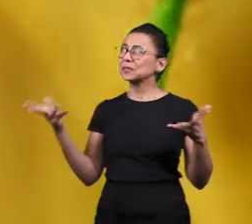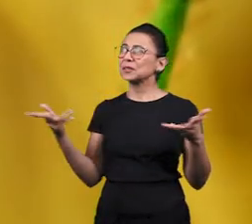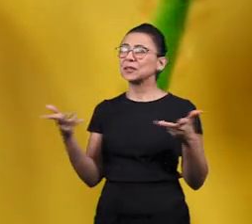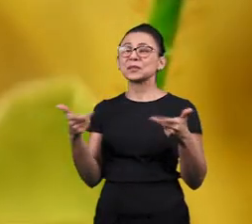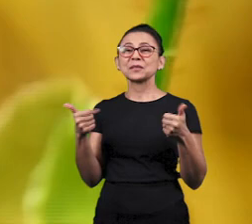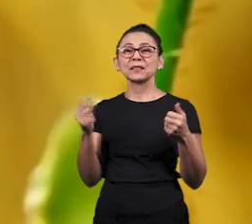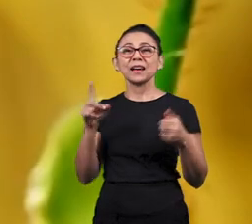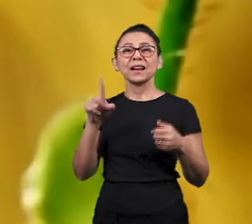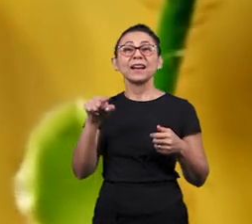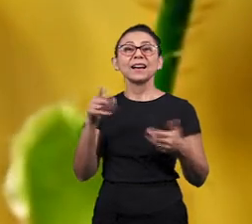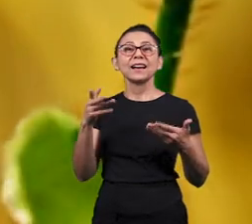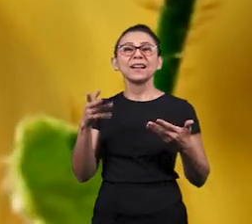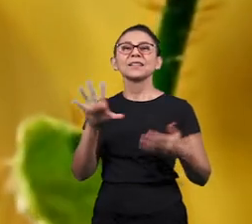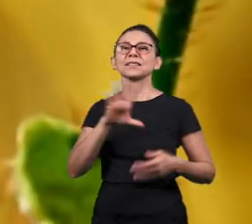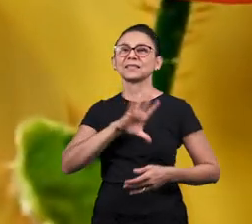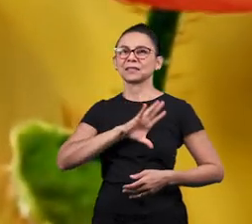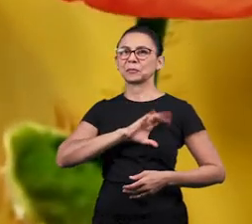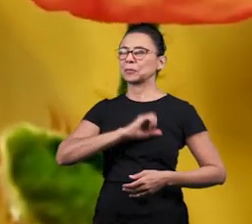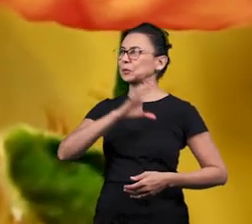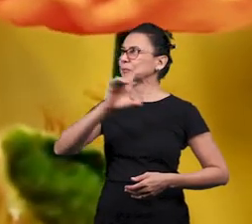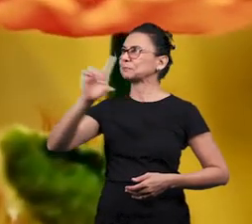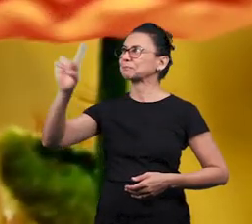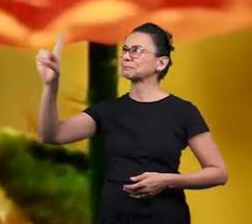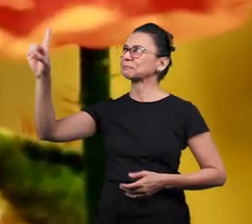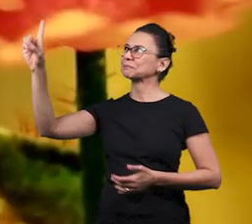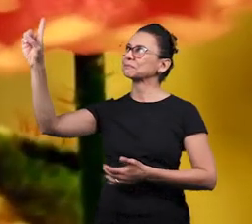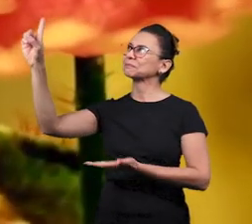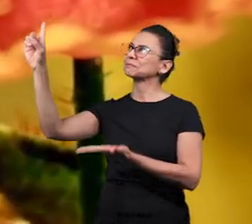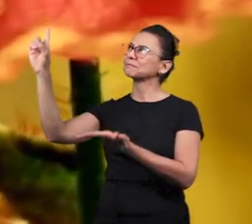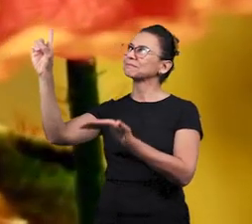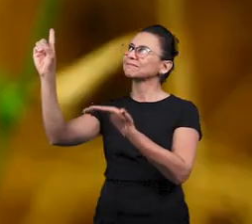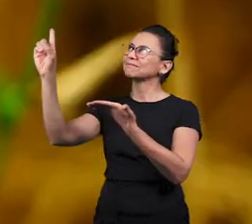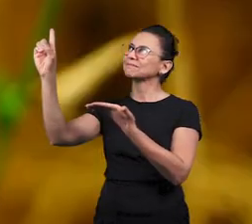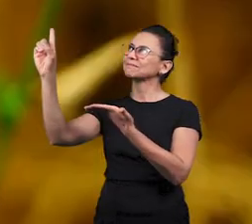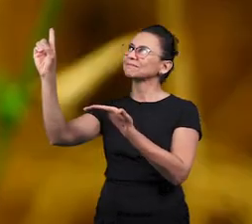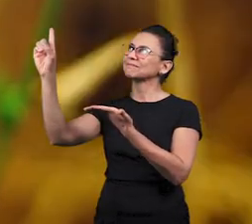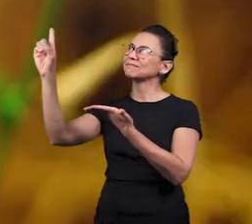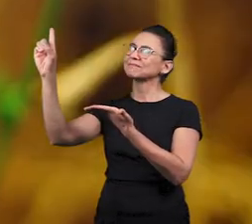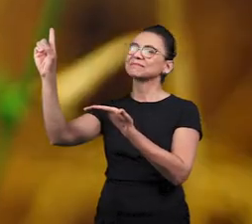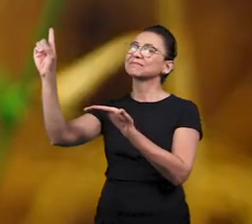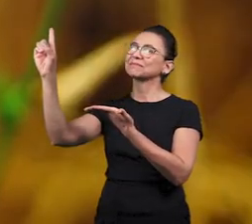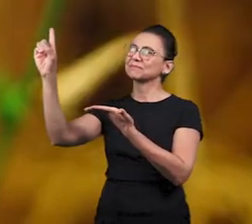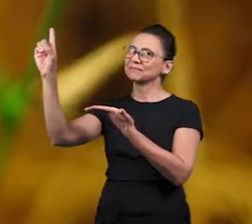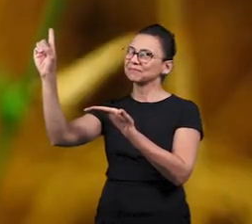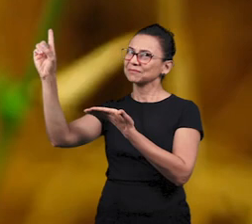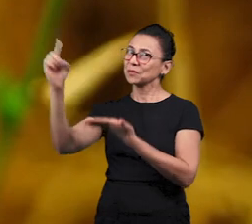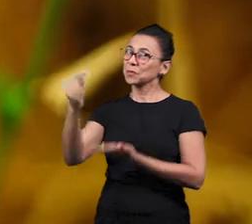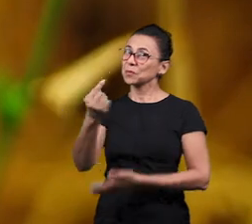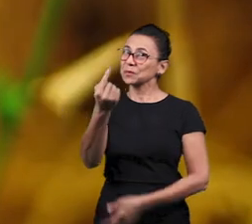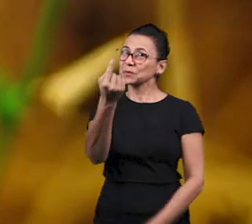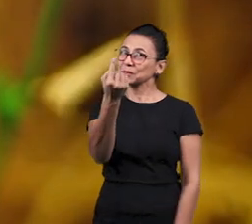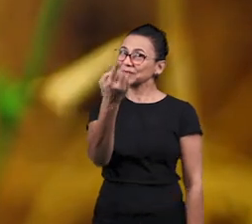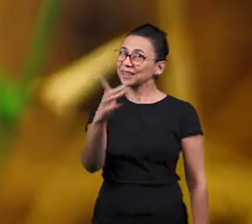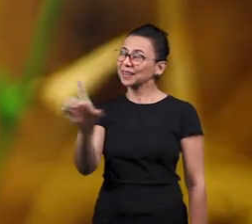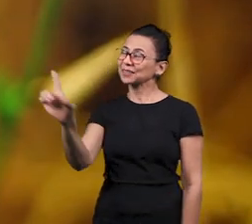Grande amor. Любовь Божья – это великая